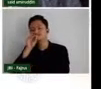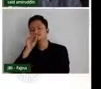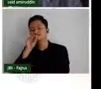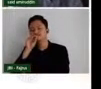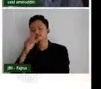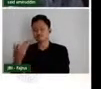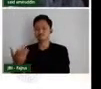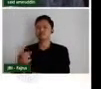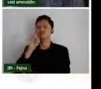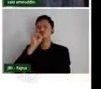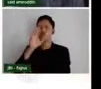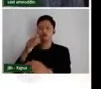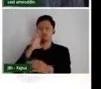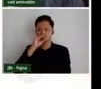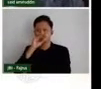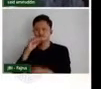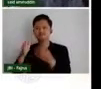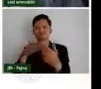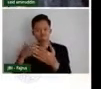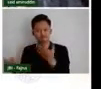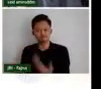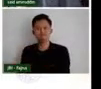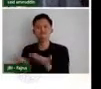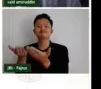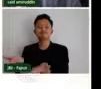itu secara